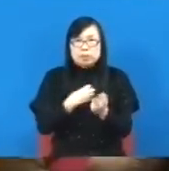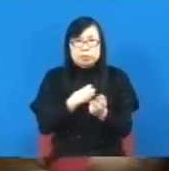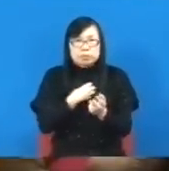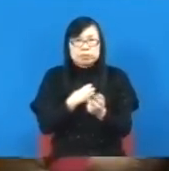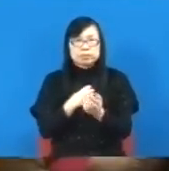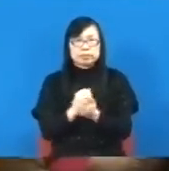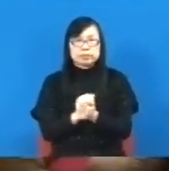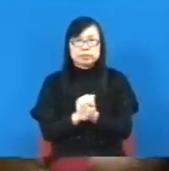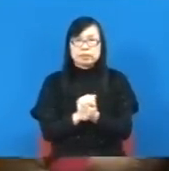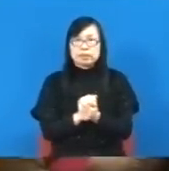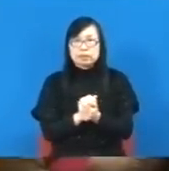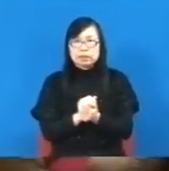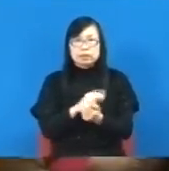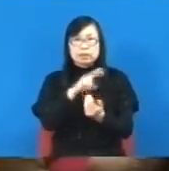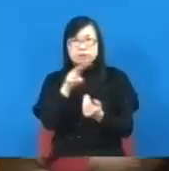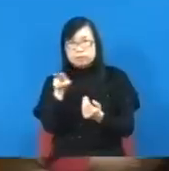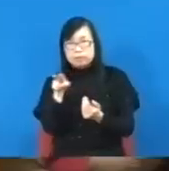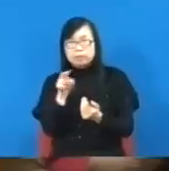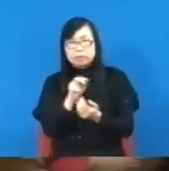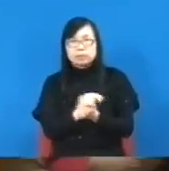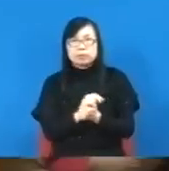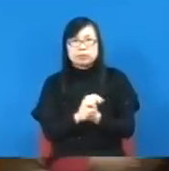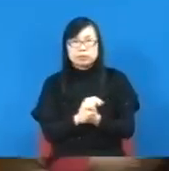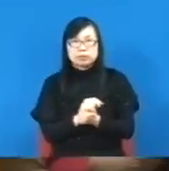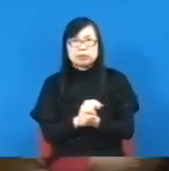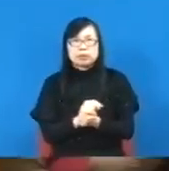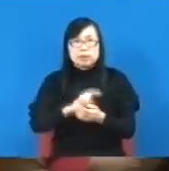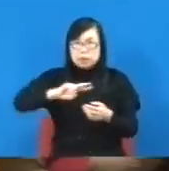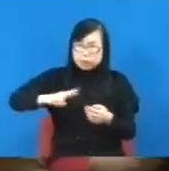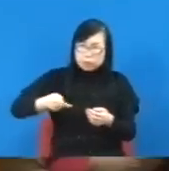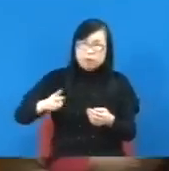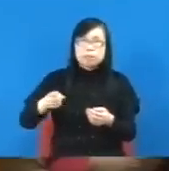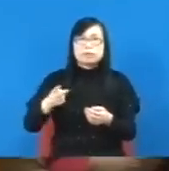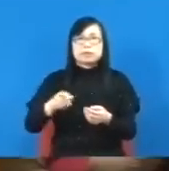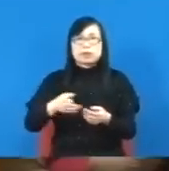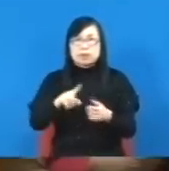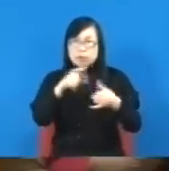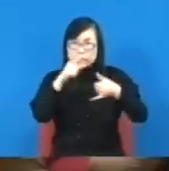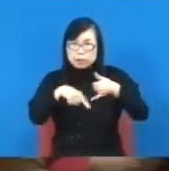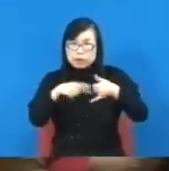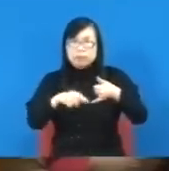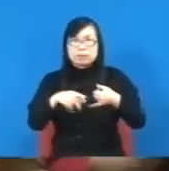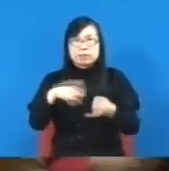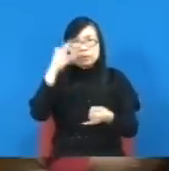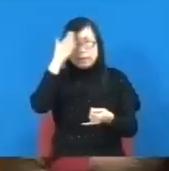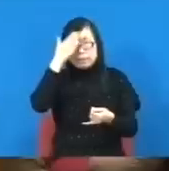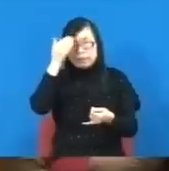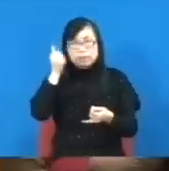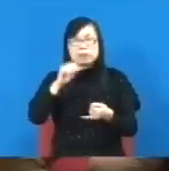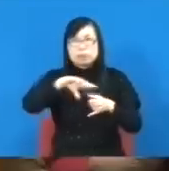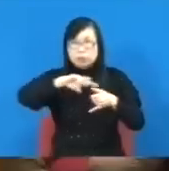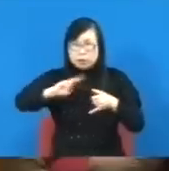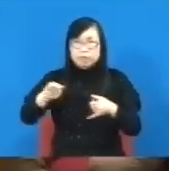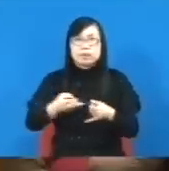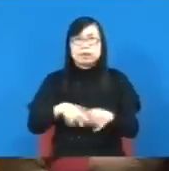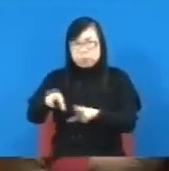嘛？即係亦都睇到咧，即係因為改革令到佢個人嘅命運又改變，安即係農